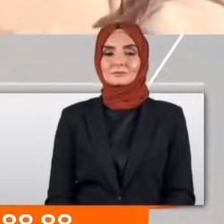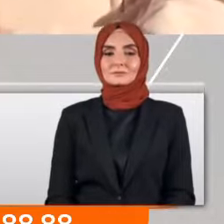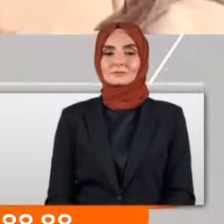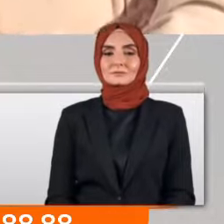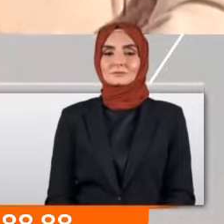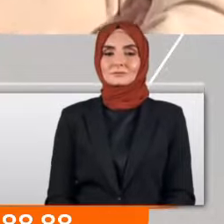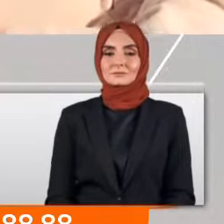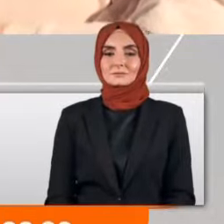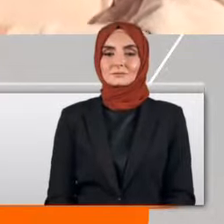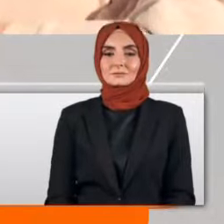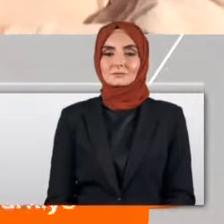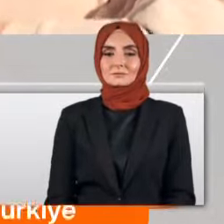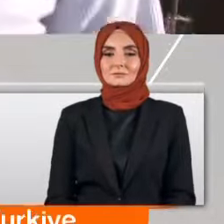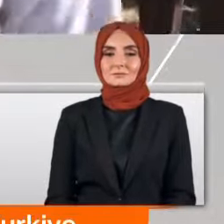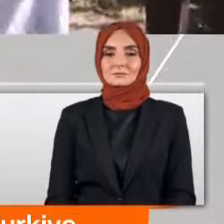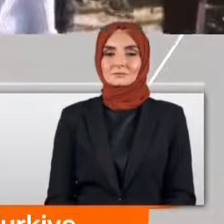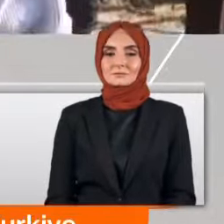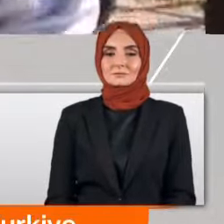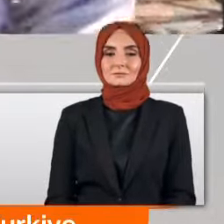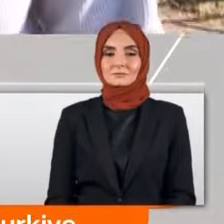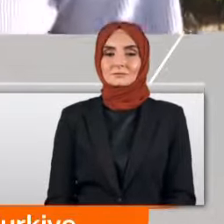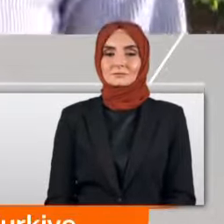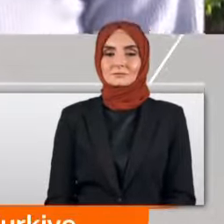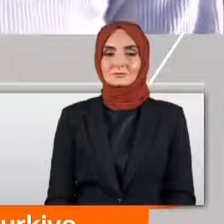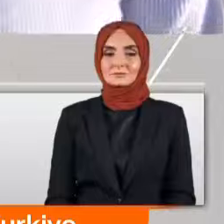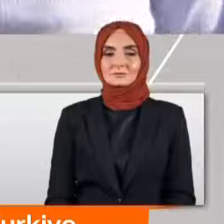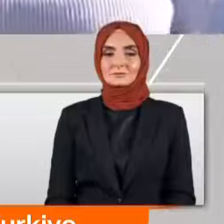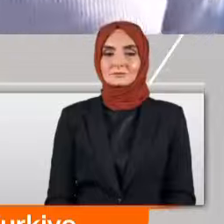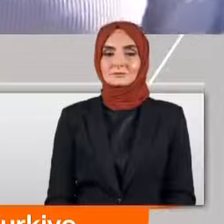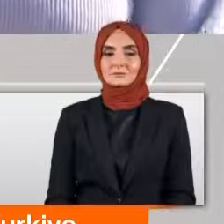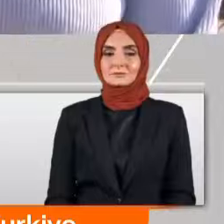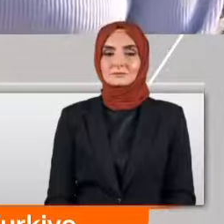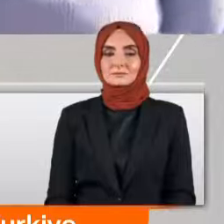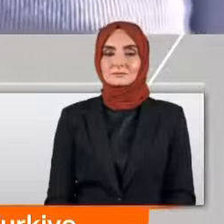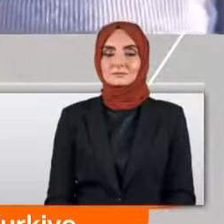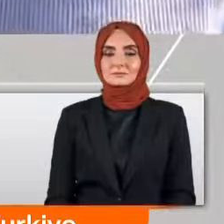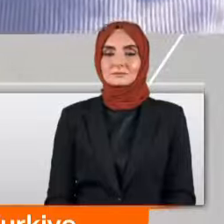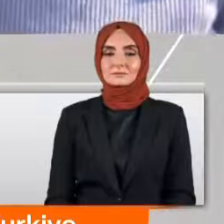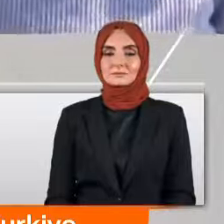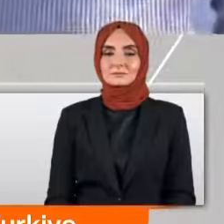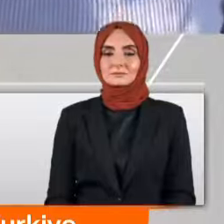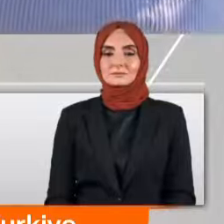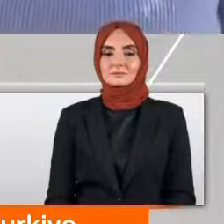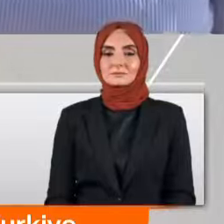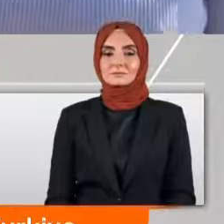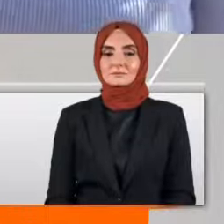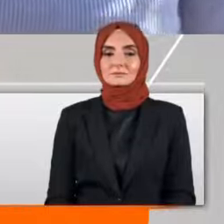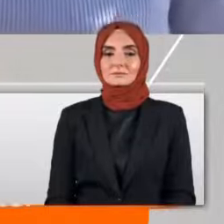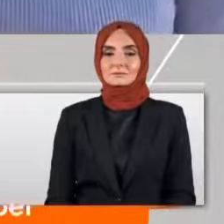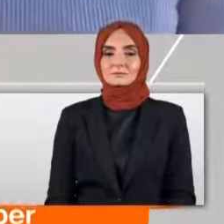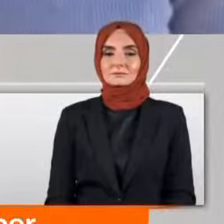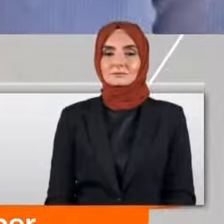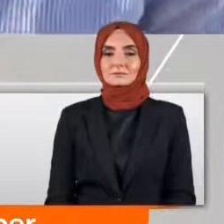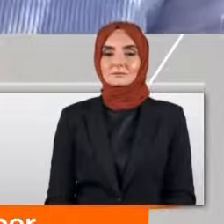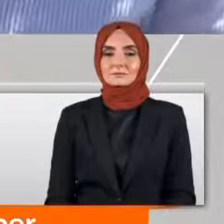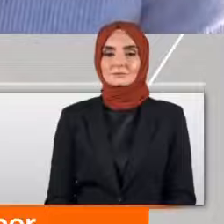gibi yetenekleri de robotun mevcut diyebilirim. Eğitimli köpeklerin yanında daha fazla ve daha çok sayıda olacağı için çok yararlı bir